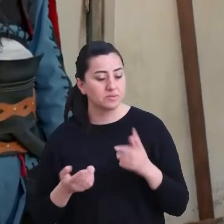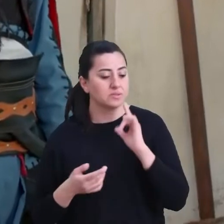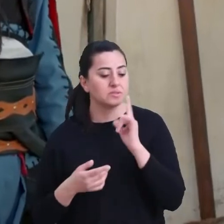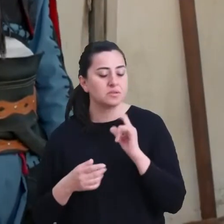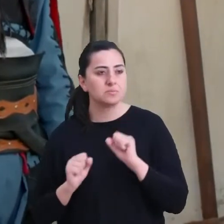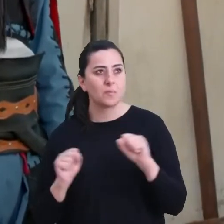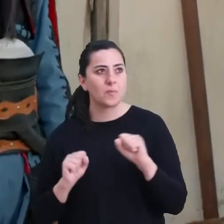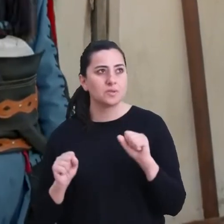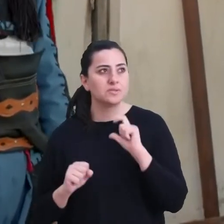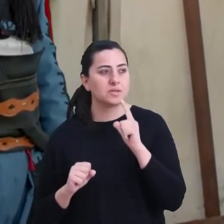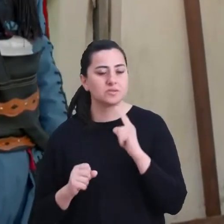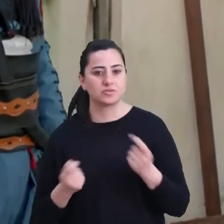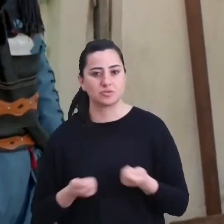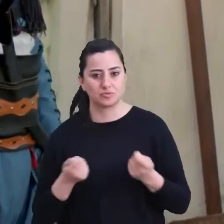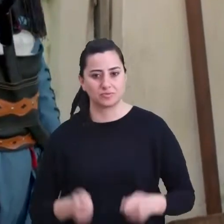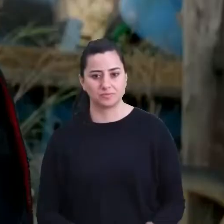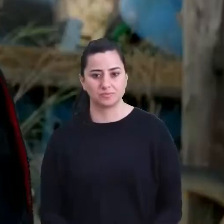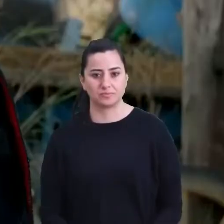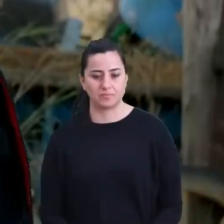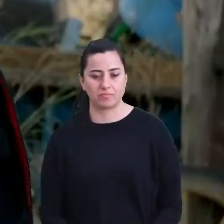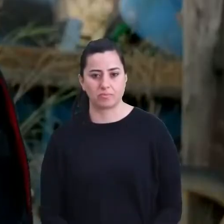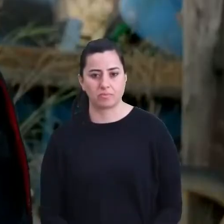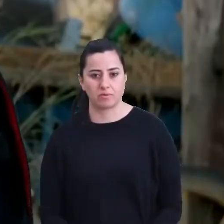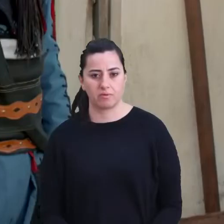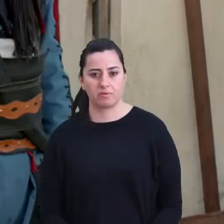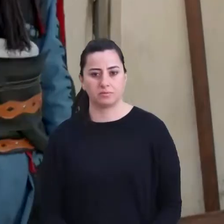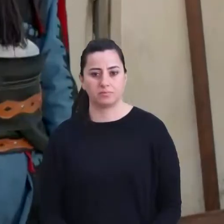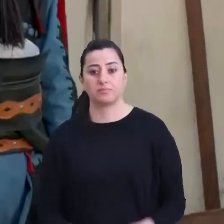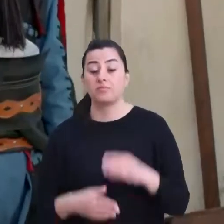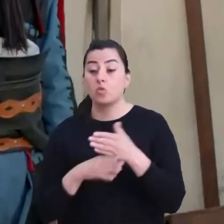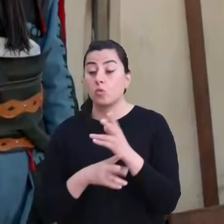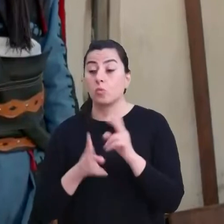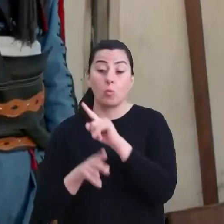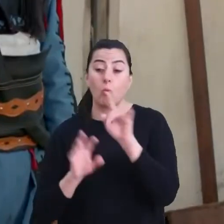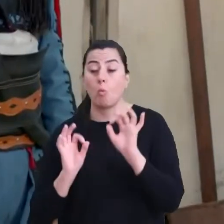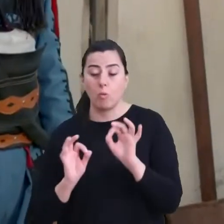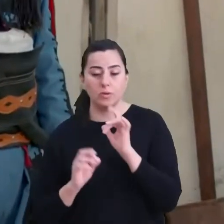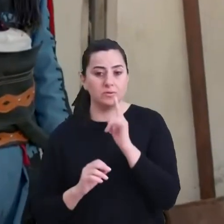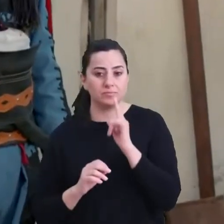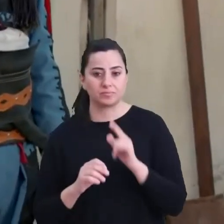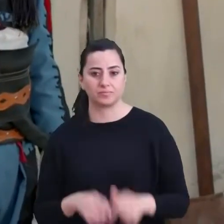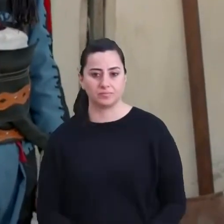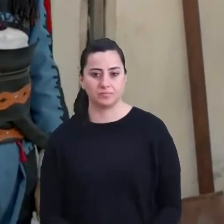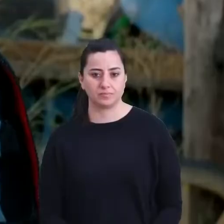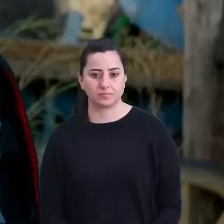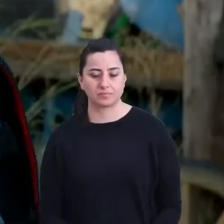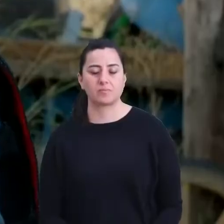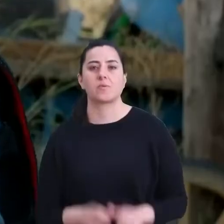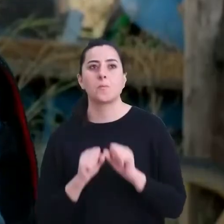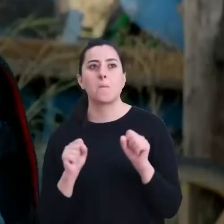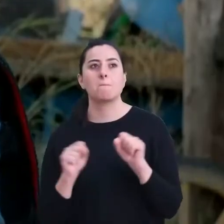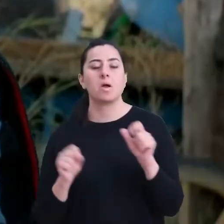Ses patlatıyorum, görmüyor mu? Hat. Gerçek tiyatrocular böyle yapar. Bundan ses patlatıyor.